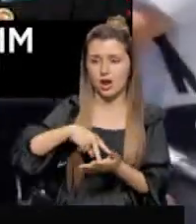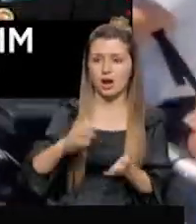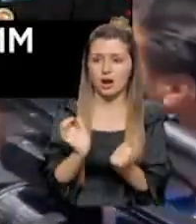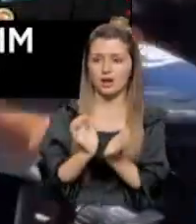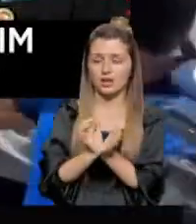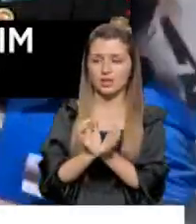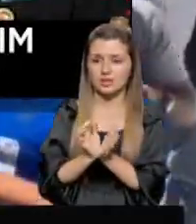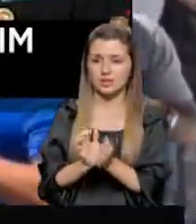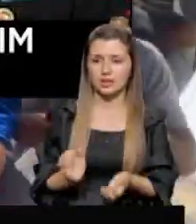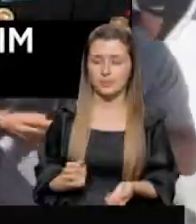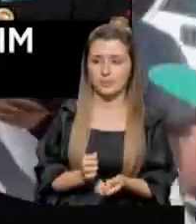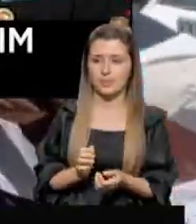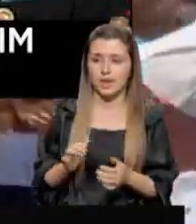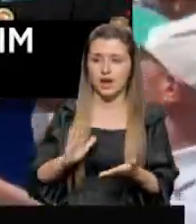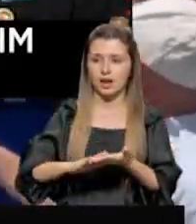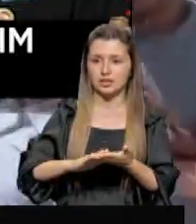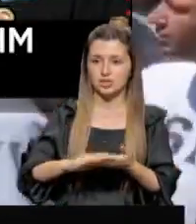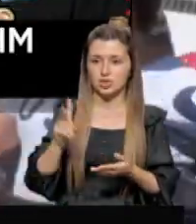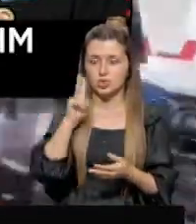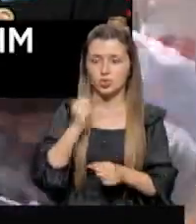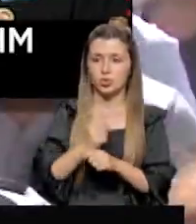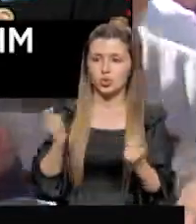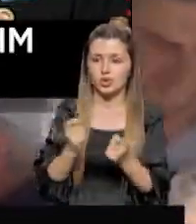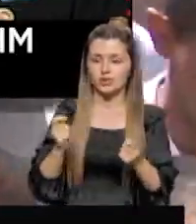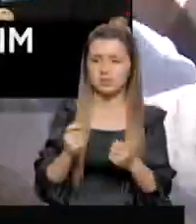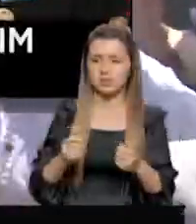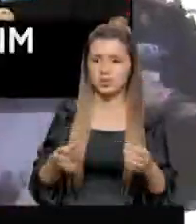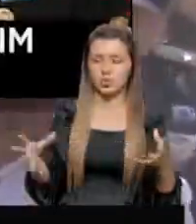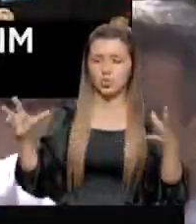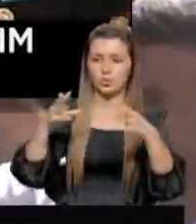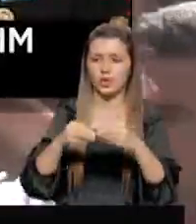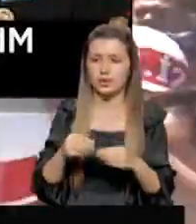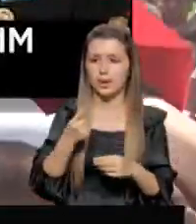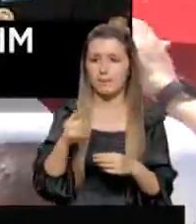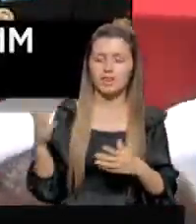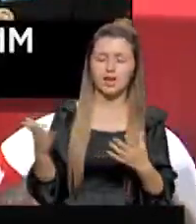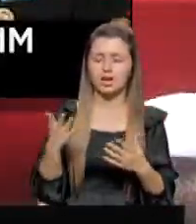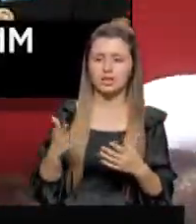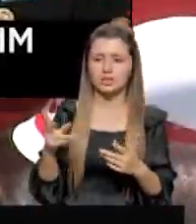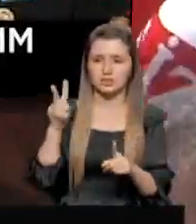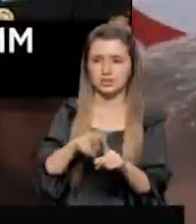ve meslektaşları şehide son görev için toplandı. Binlerce kişi katıldı cenazeye.